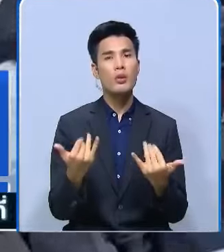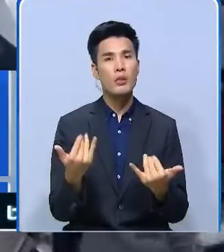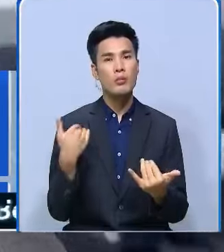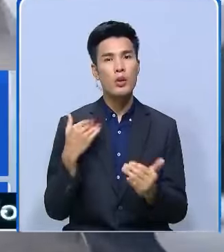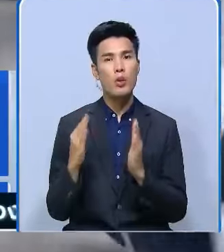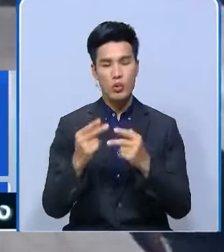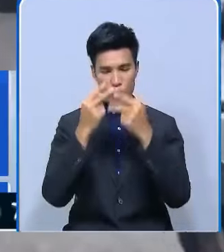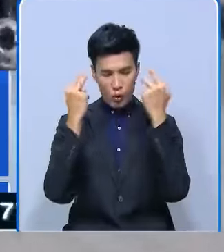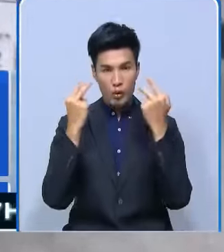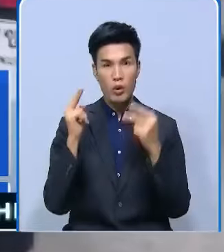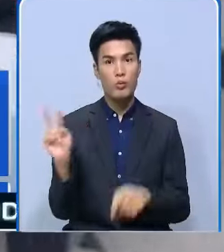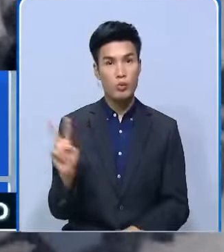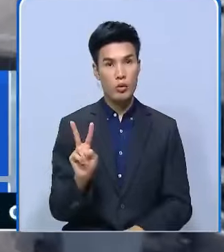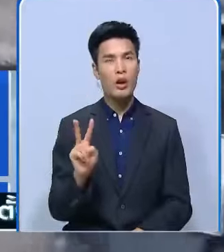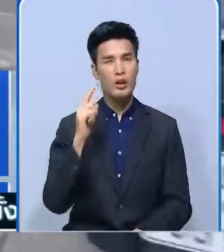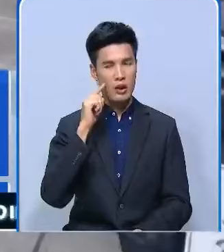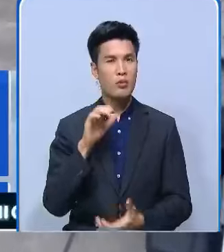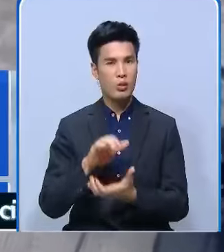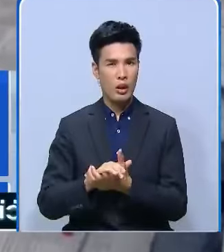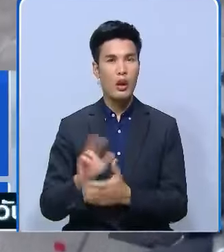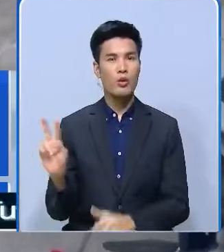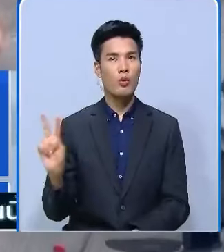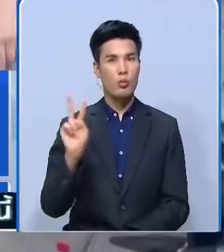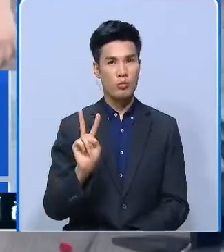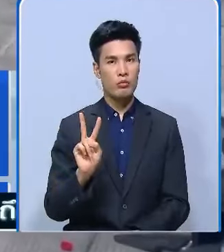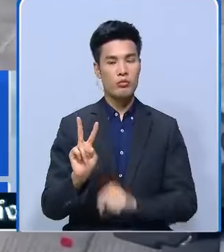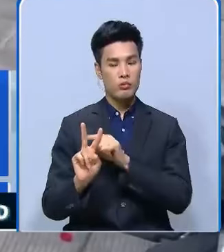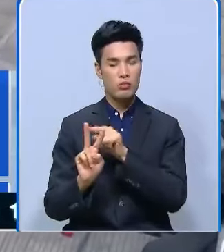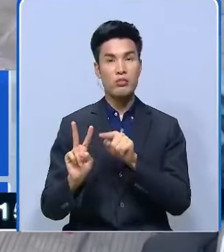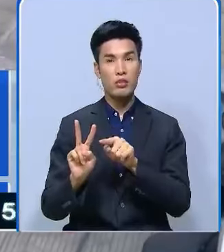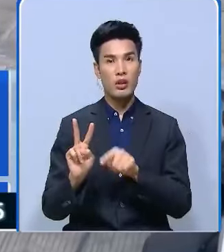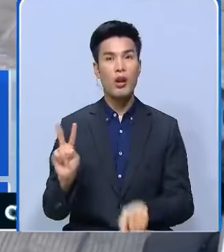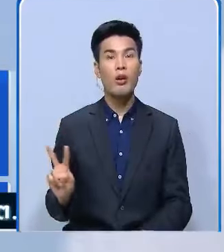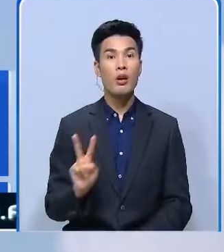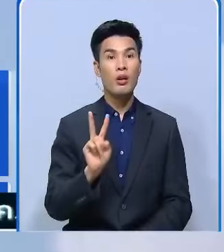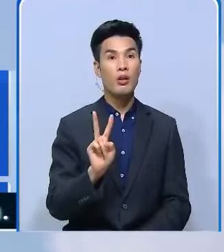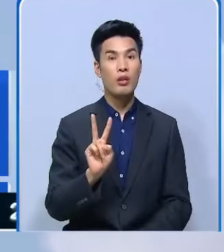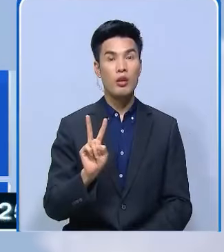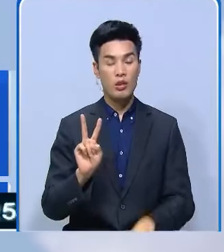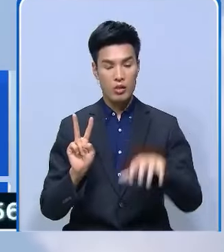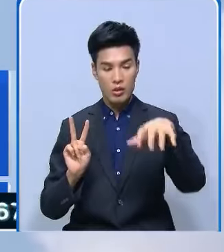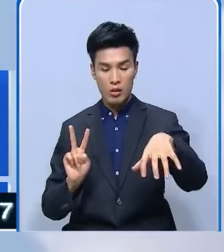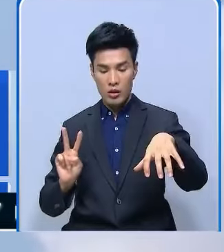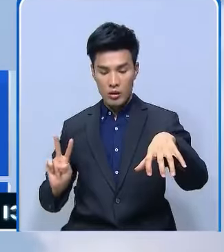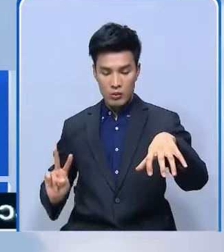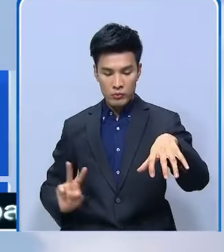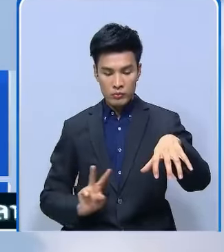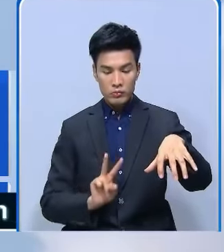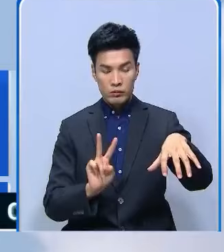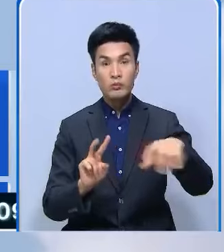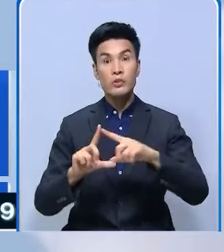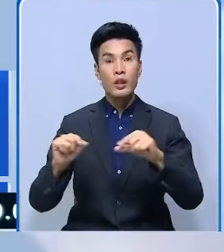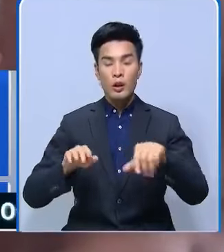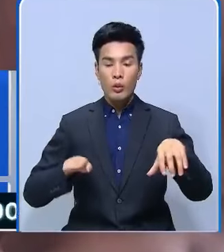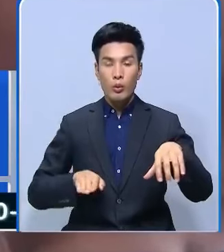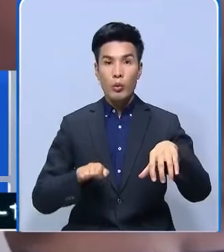ร้ายซึ่งเป็นผู้หญิงผู้ชายคาดว่าน่าจะเป็นผัวเมียกันนี่แหละทั้งคู่เดินมาจากหลังตึกจากนั้นลงจากรถแท็กซี่ตอนแรก